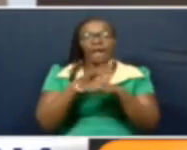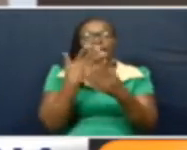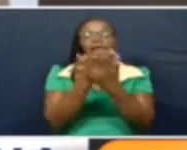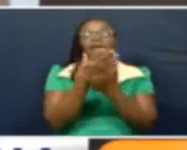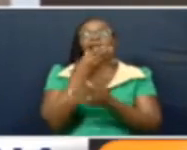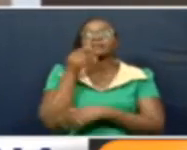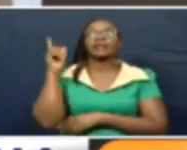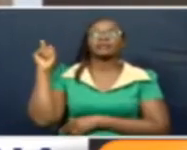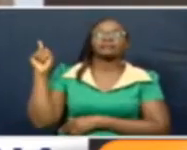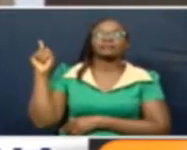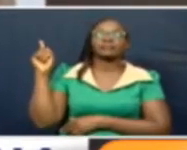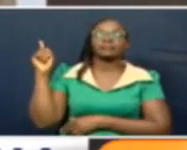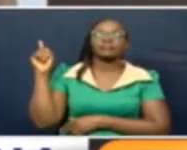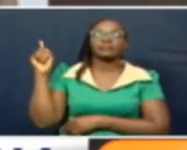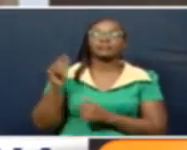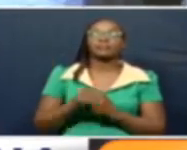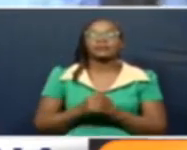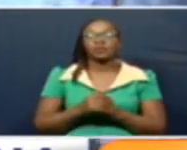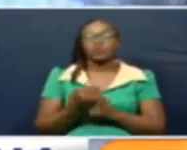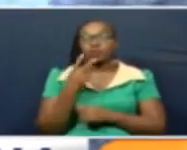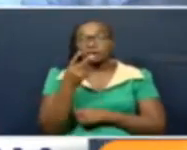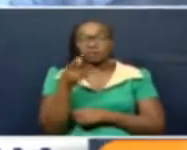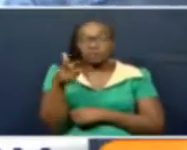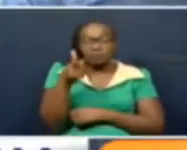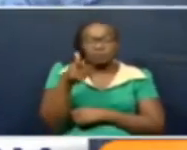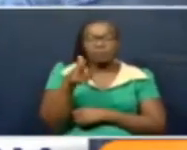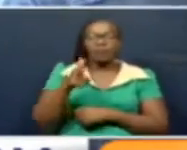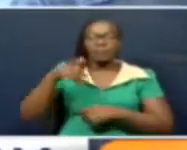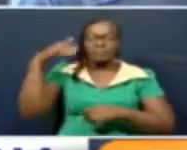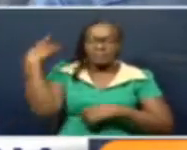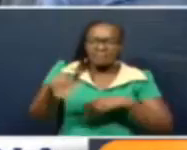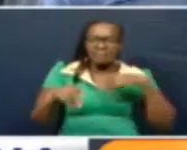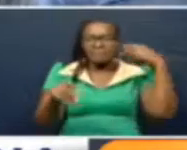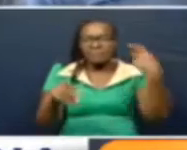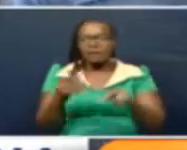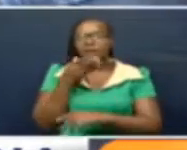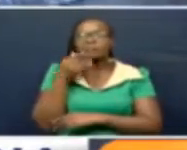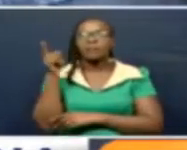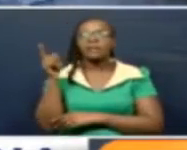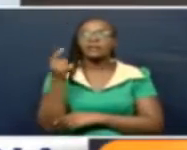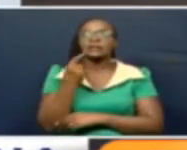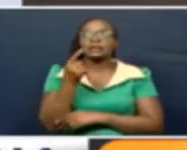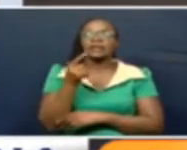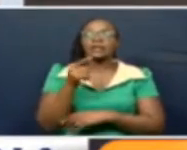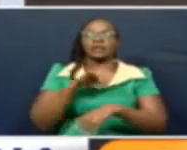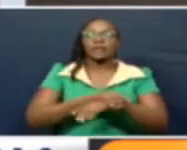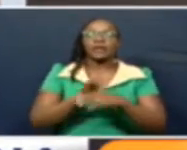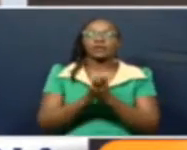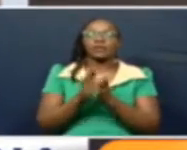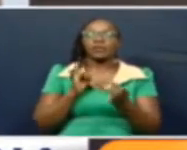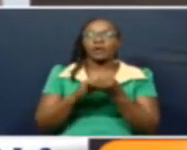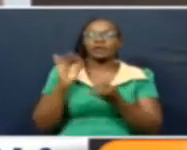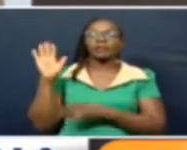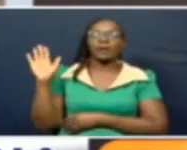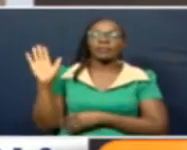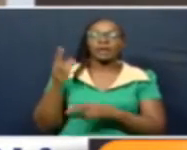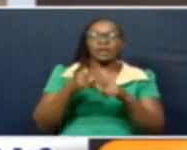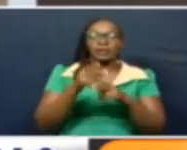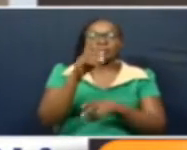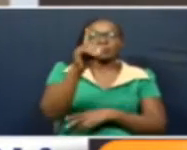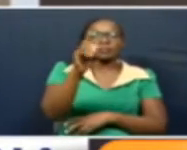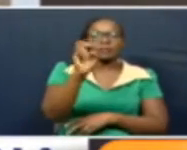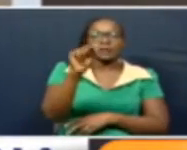mwanamume mmoja aliyeonekana kwenye kanda hiyo akimdhulumu Ndambiri kwa madai ya kumpata na mkewe. Dennis Mugambi,